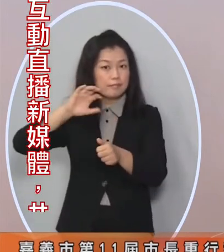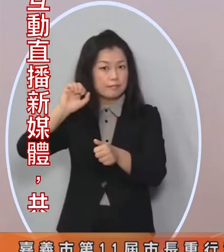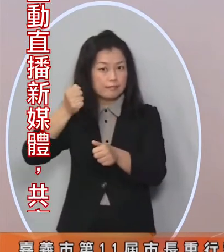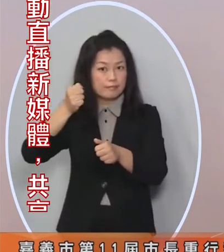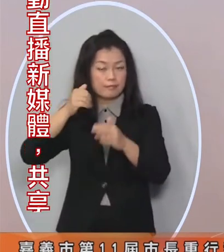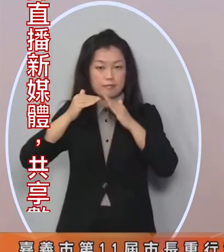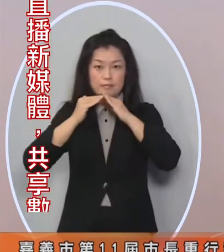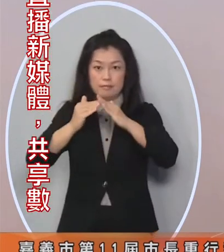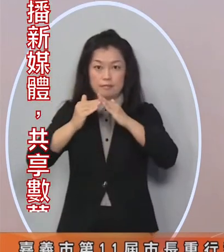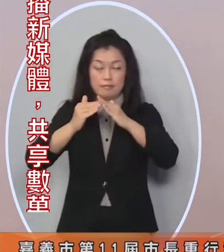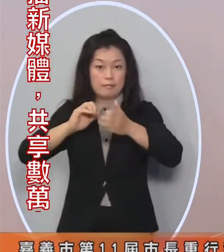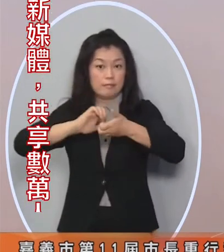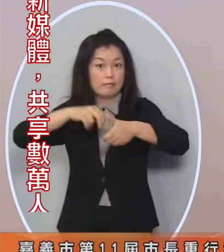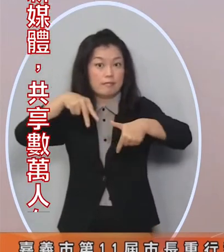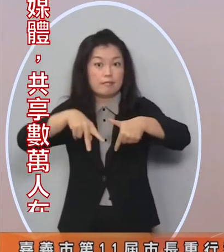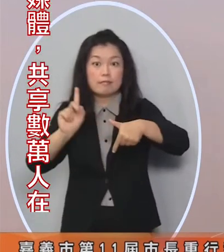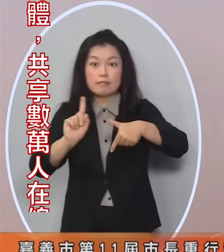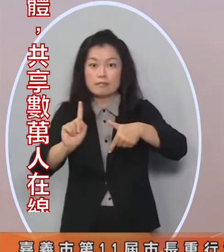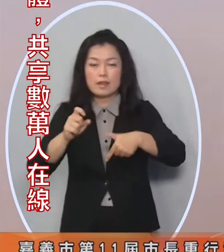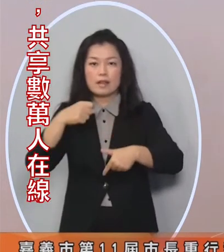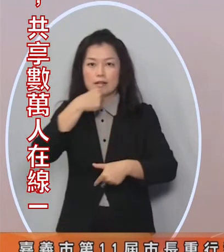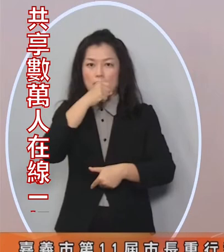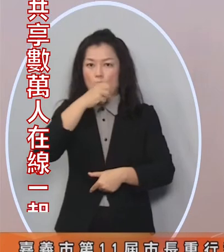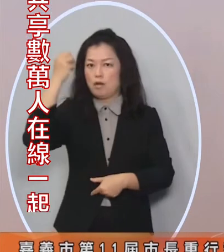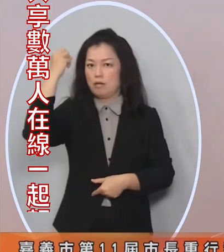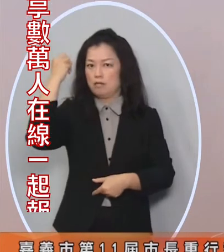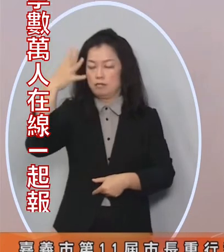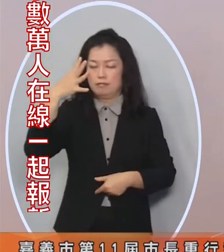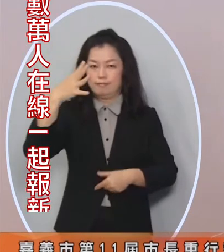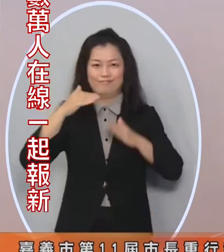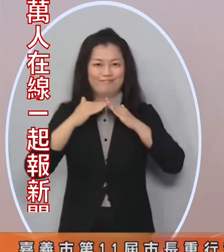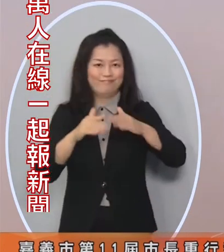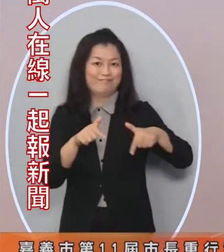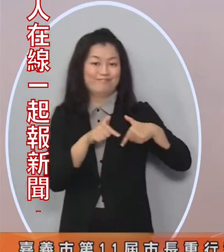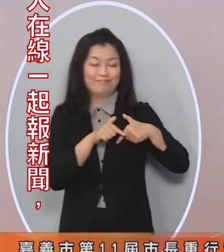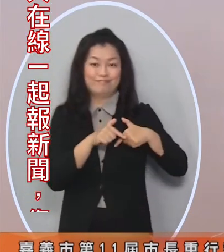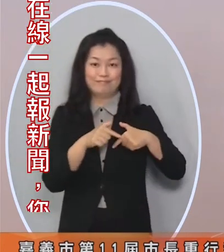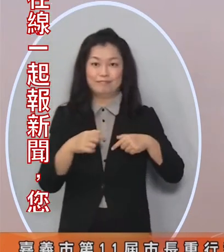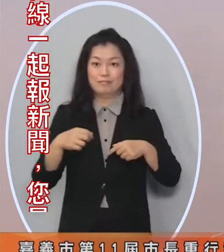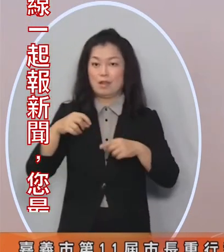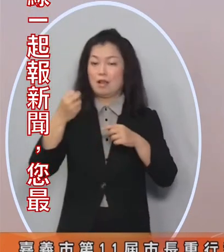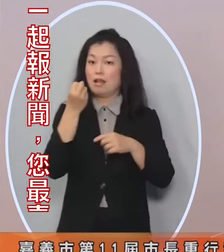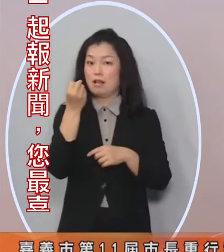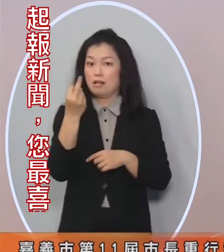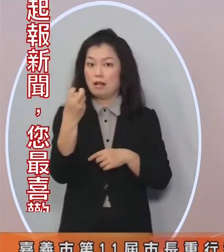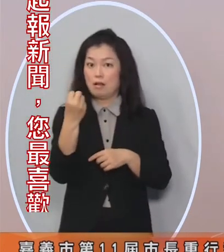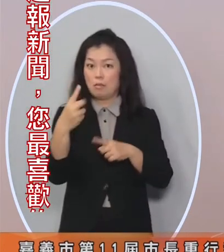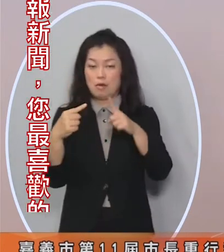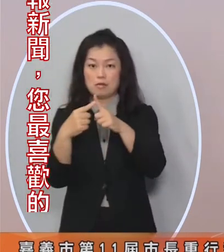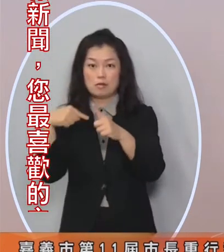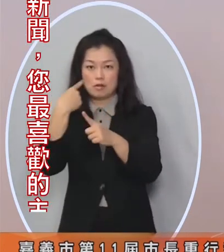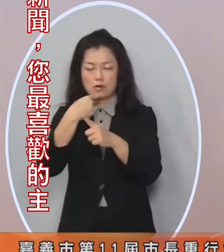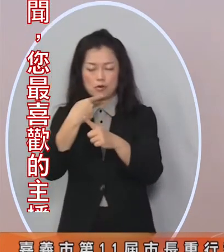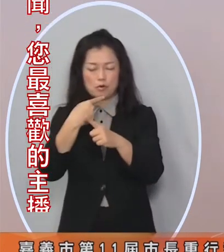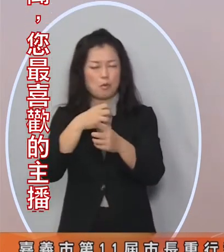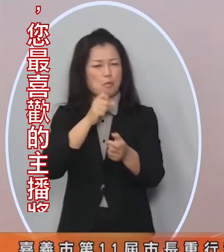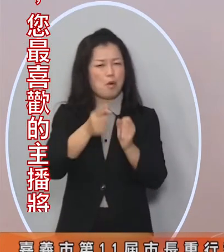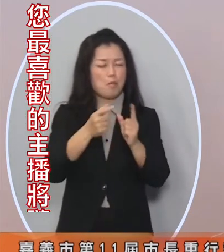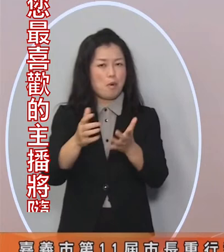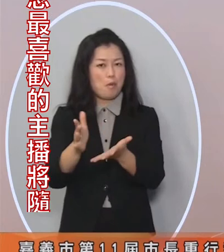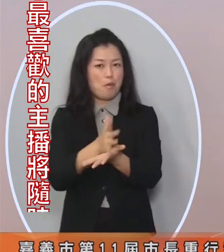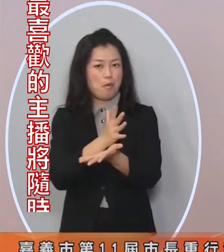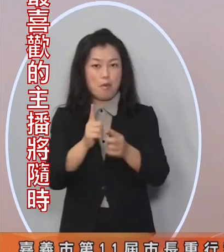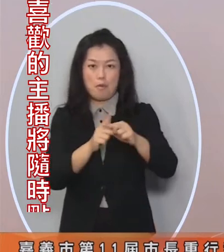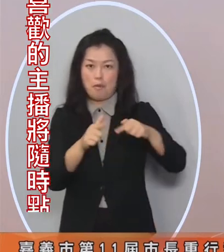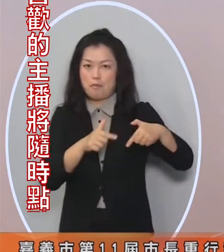湾新都心。我们把这一个200万人口的消费休闲的消费新都心打造起来，